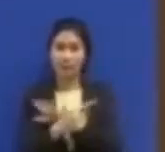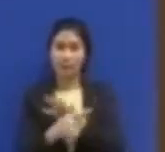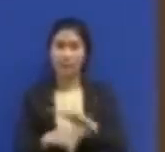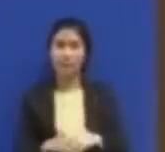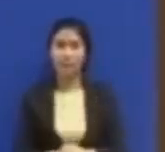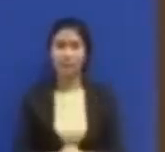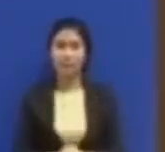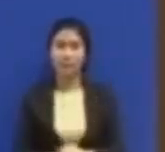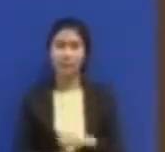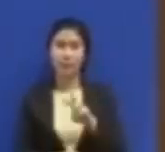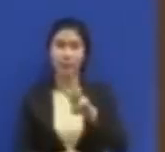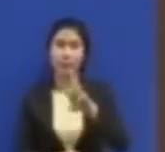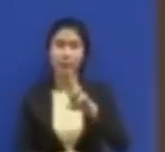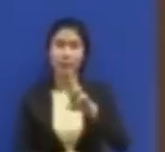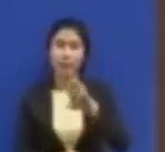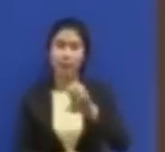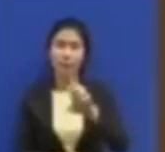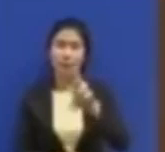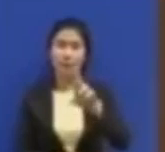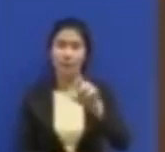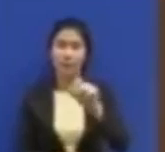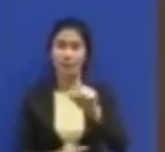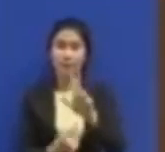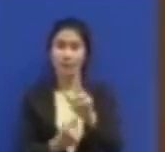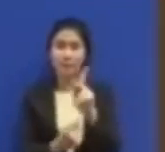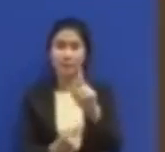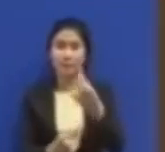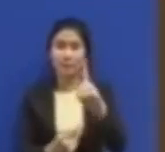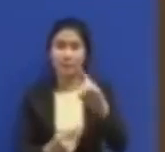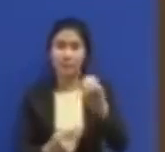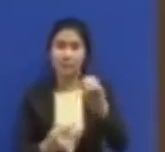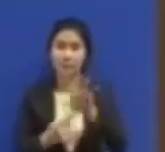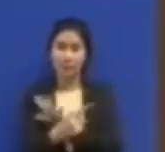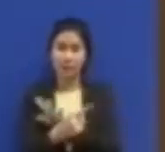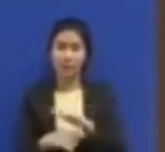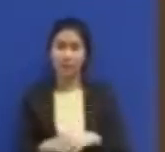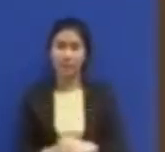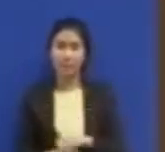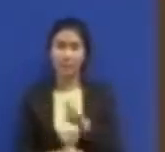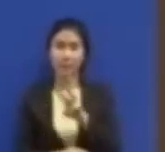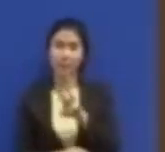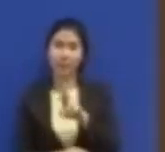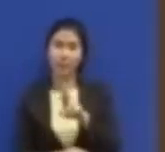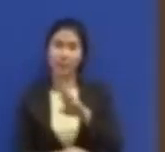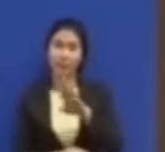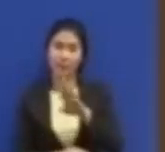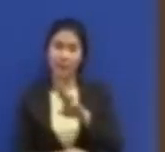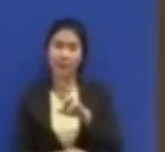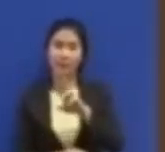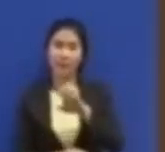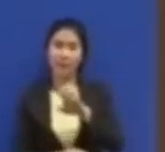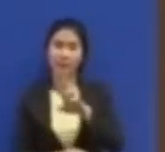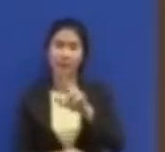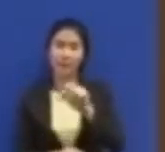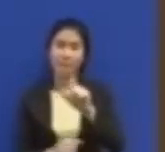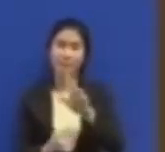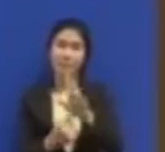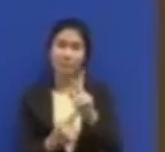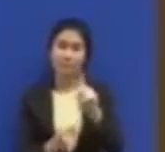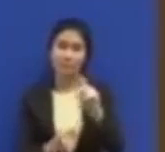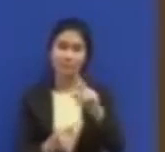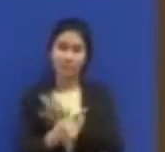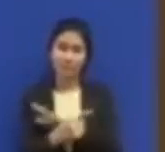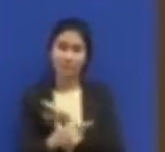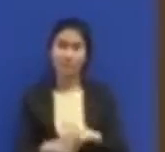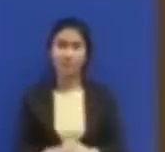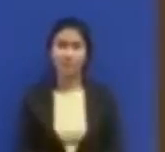วีรศักดิ์โคสุรัตน์172นายวีรศักดิ์ภูคองหิน173พ